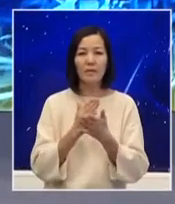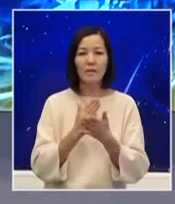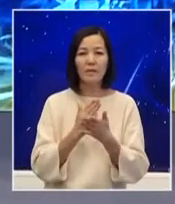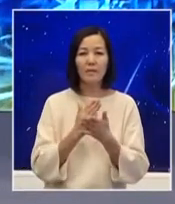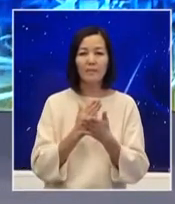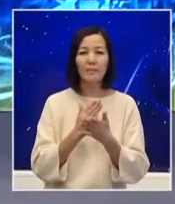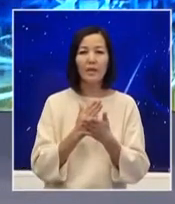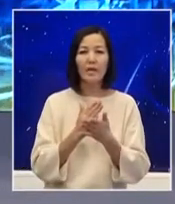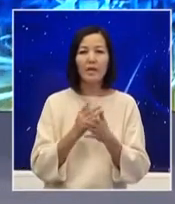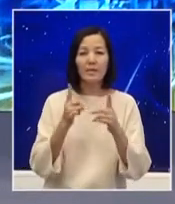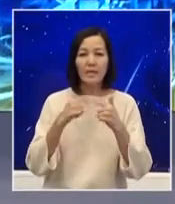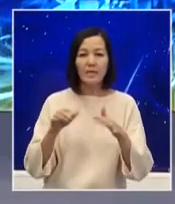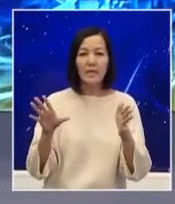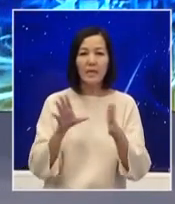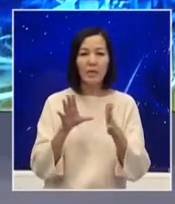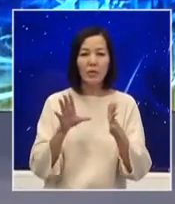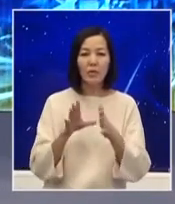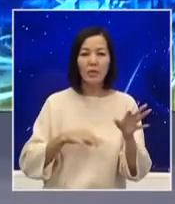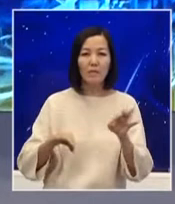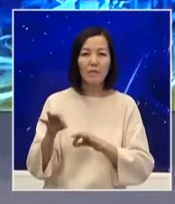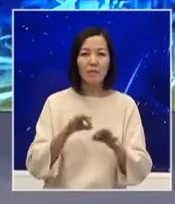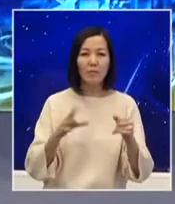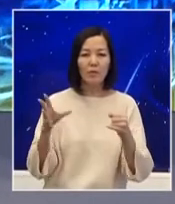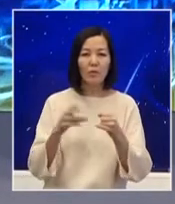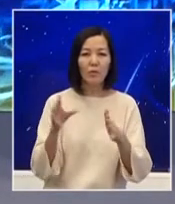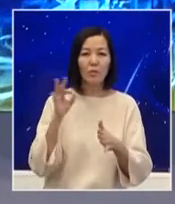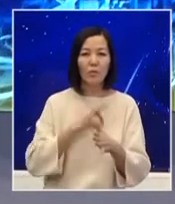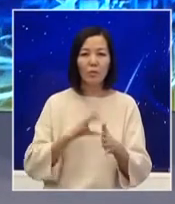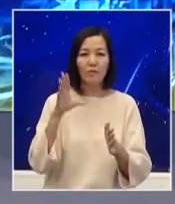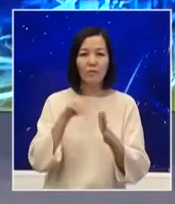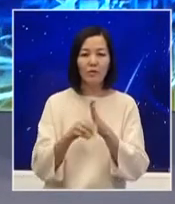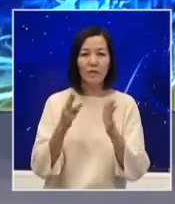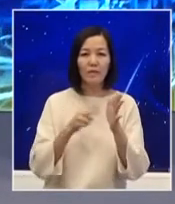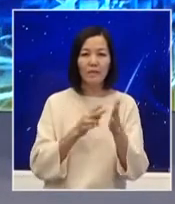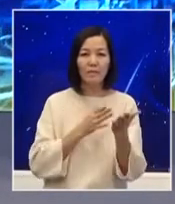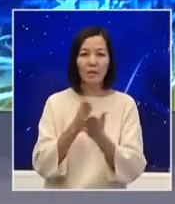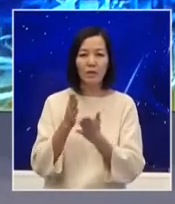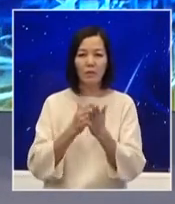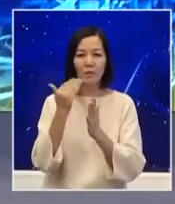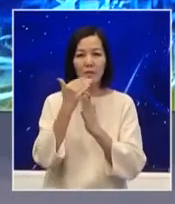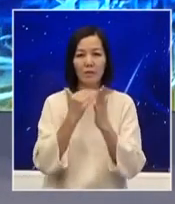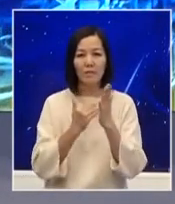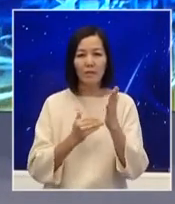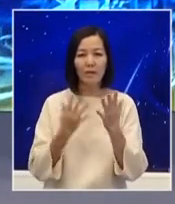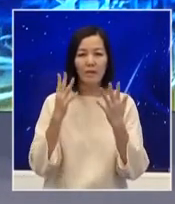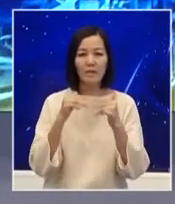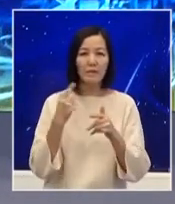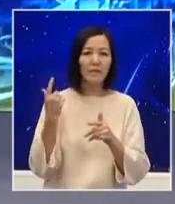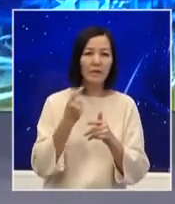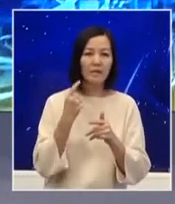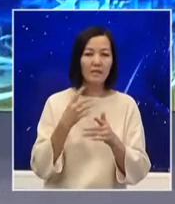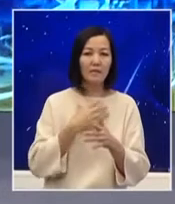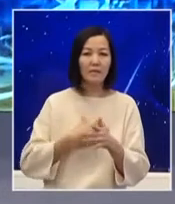является пионером в создании электронной карты земельных угодий, включающей все 7 категорий земель, в том числе сельскохозяйственного